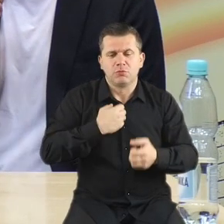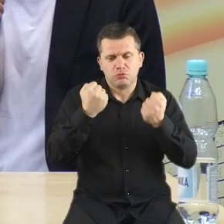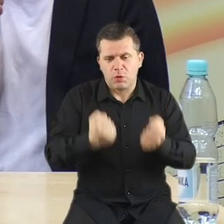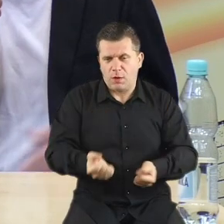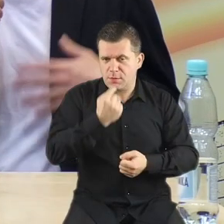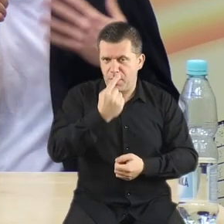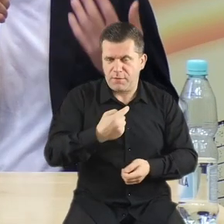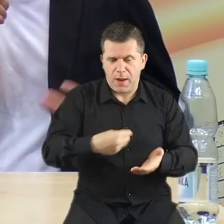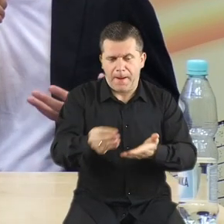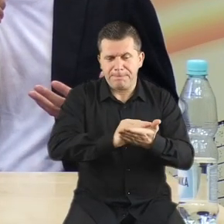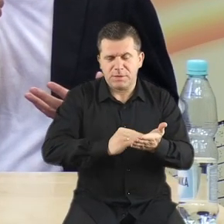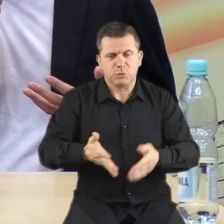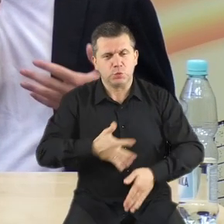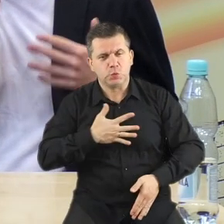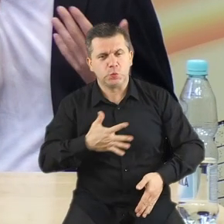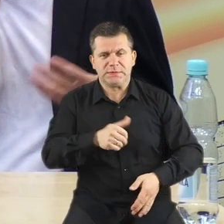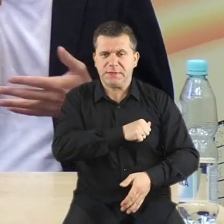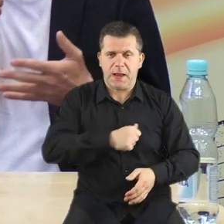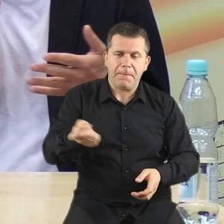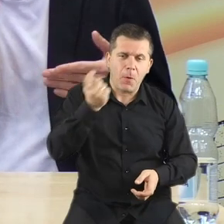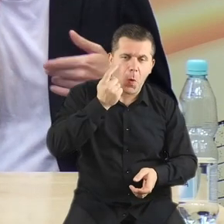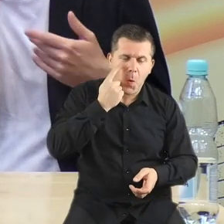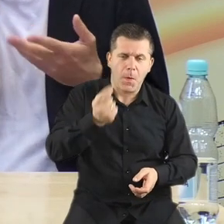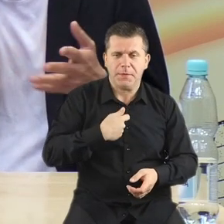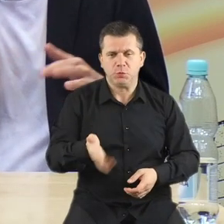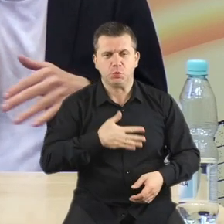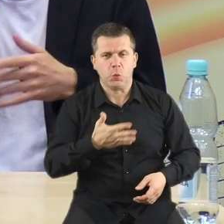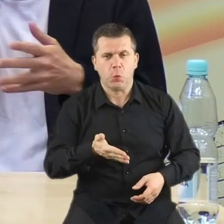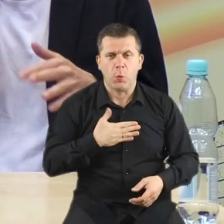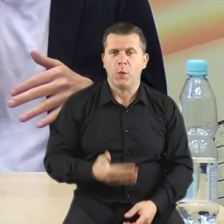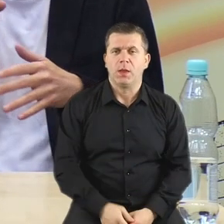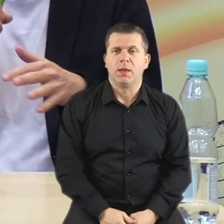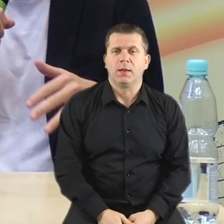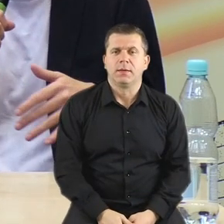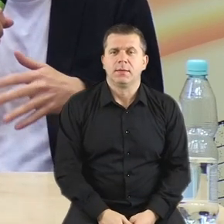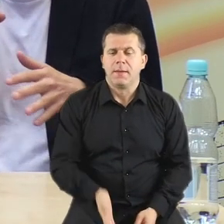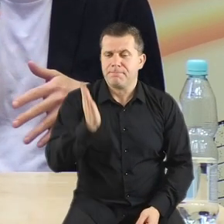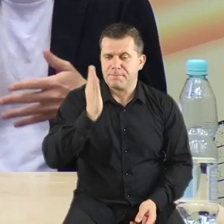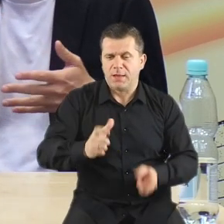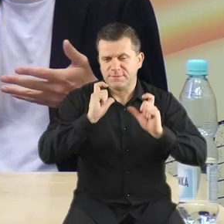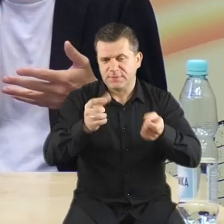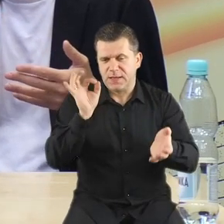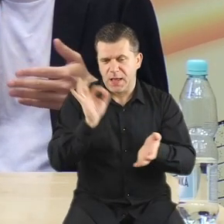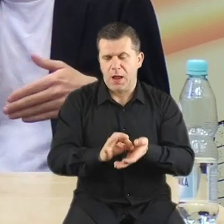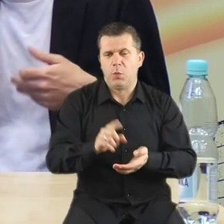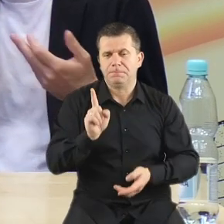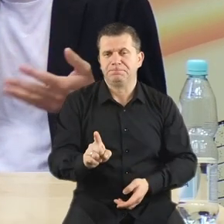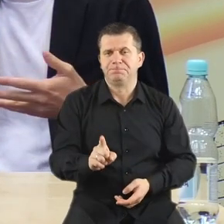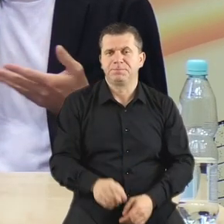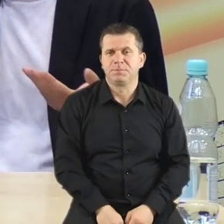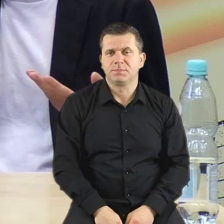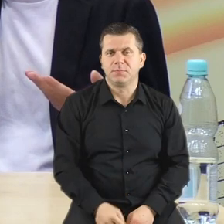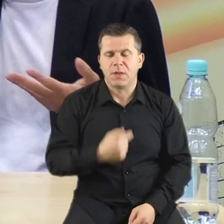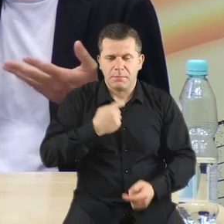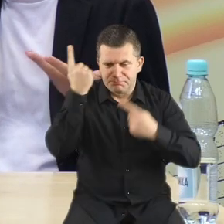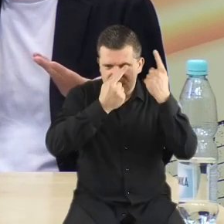mi powiedzieć, bo tak pisałem intuicyjnie, no, że tak czułem, że powinno być takie wydarzenie właśnie i gdzieś